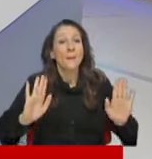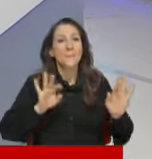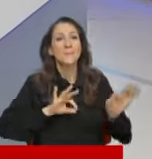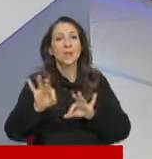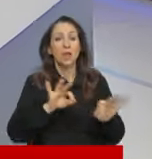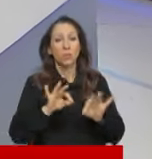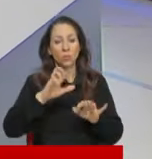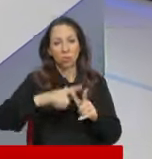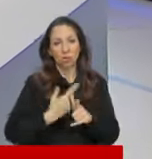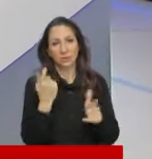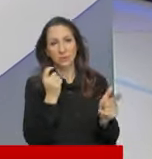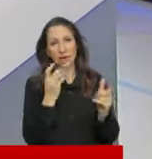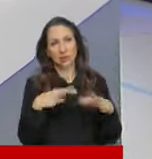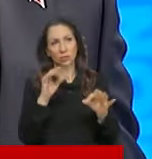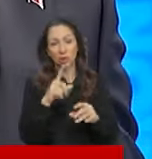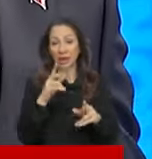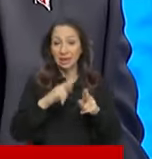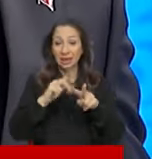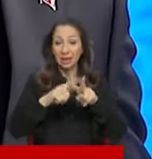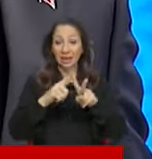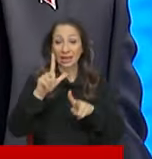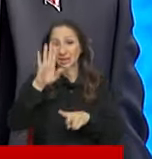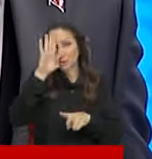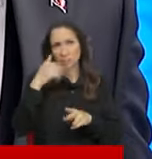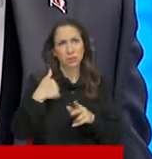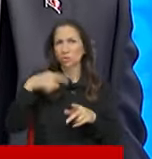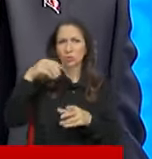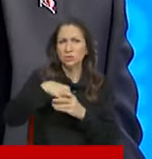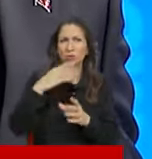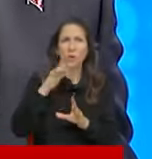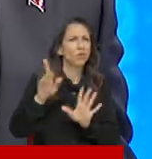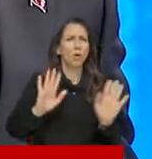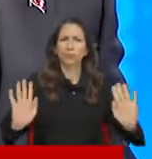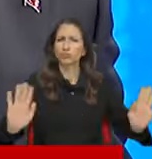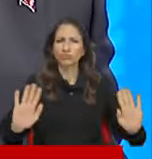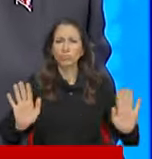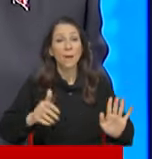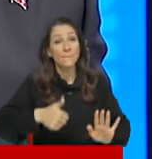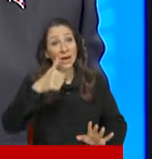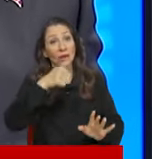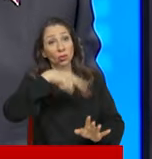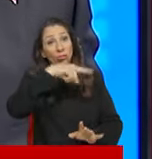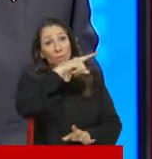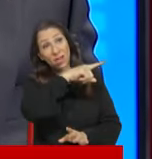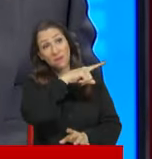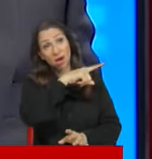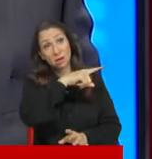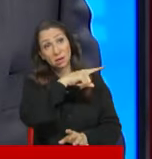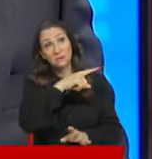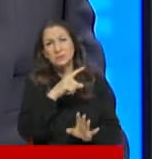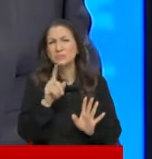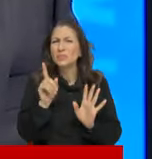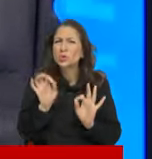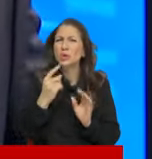planlamaları ve projelerimizi yapıyoruz Kanal İstanbul şu anda sizin gündeminizde yok Sizin de gündeminizde yok ama Bakanlığın gündeminde g mevcut